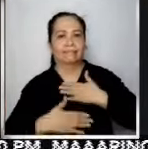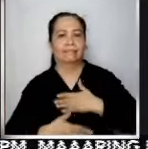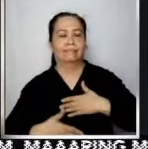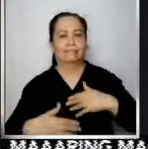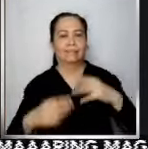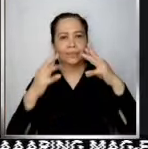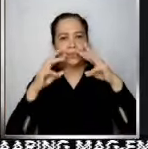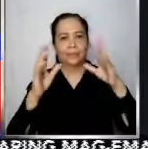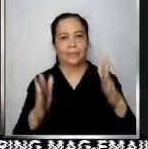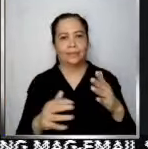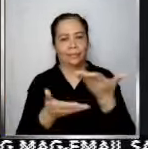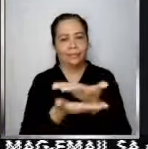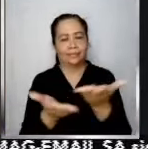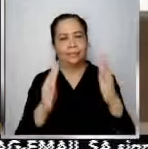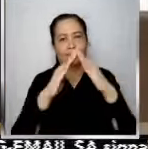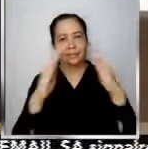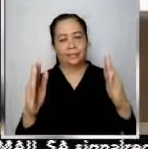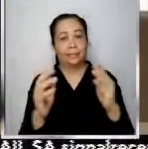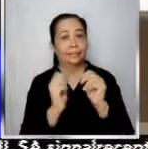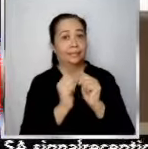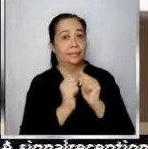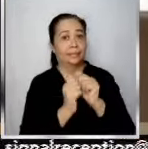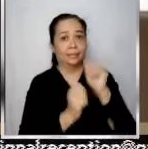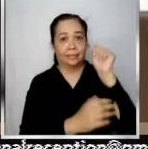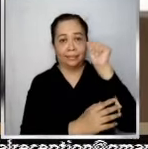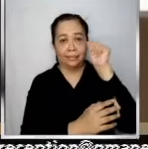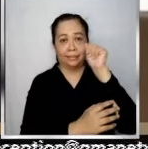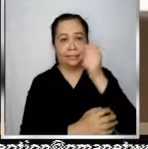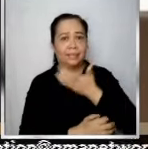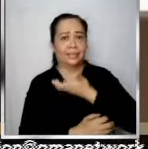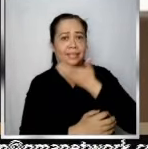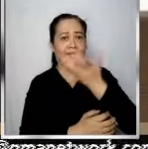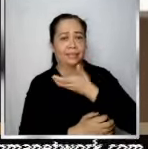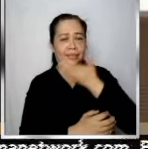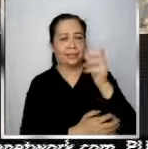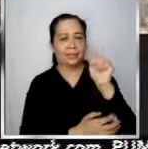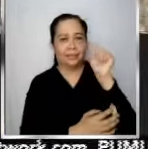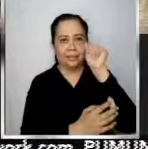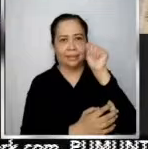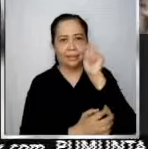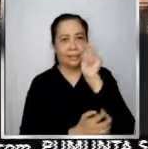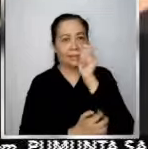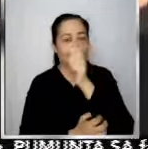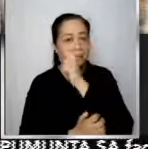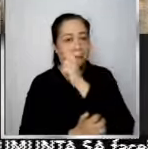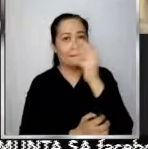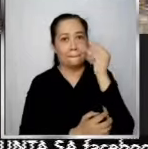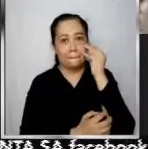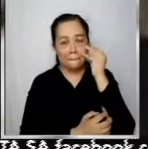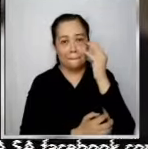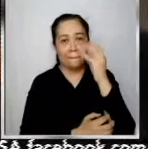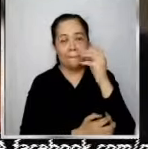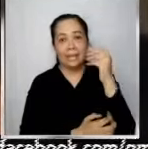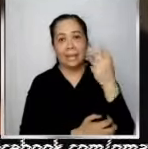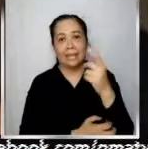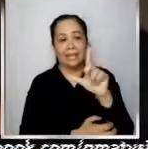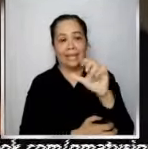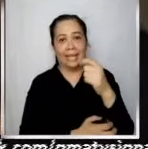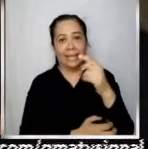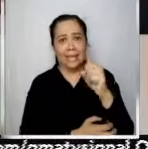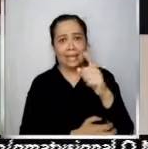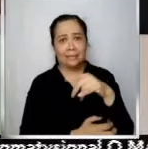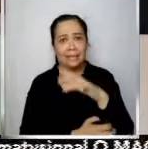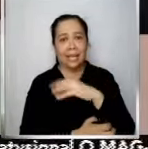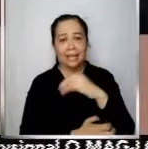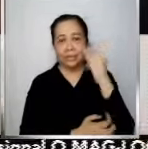Nakasama rin ni Andre sa Shoutout Andre, ang kambal na sina Mavi at Cassie Legaspi, at si Joy Spring. Susunod namang